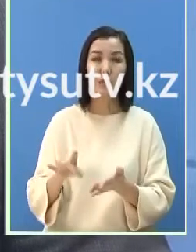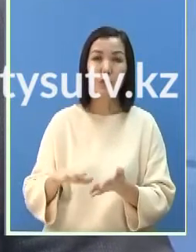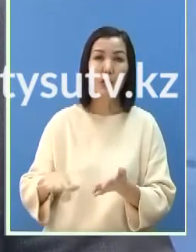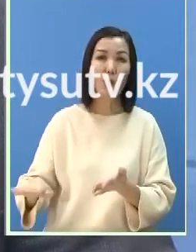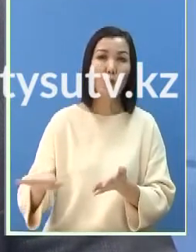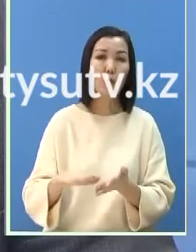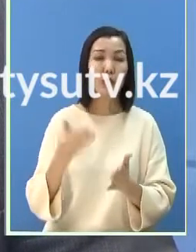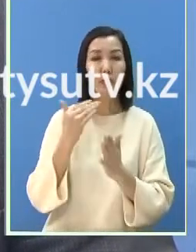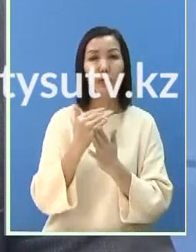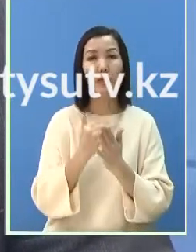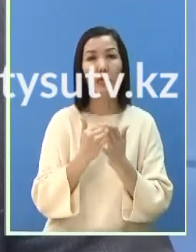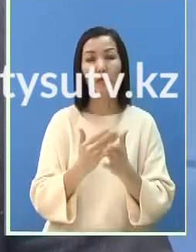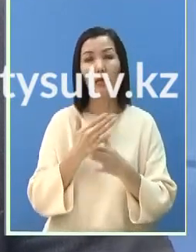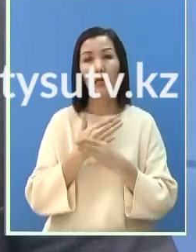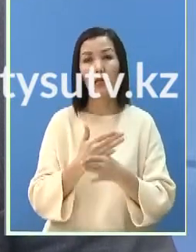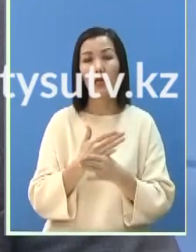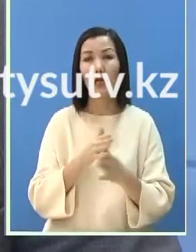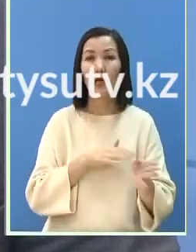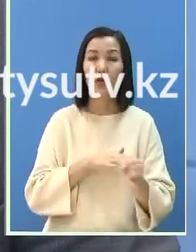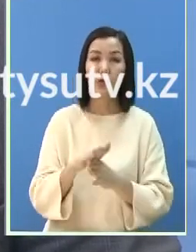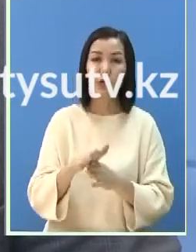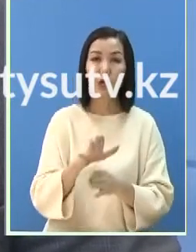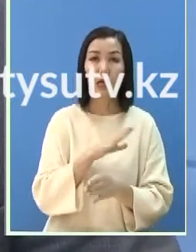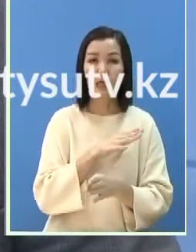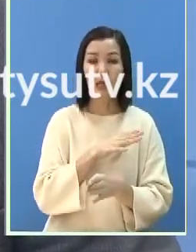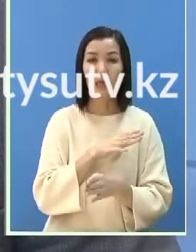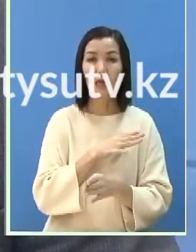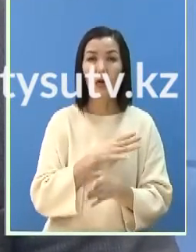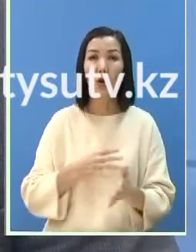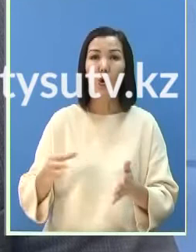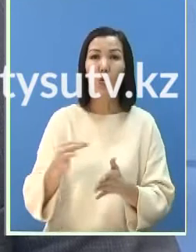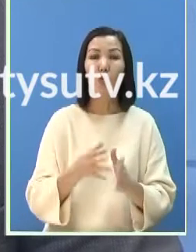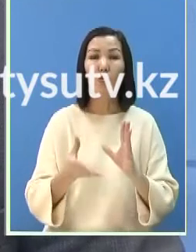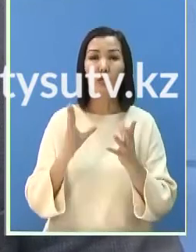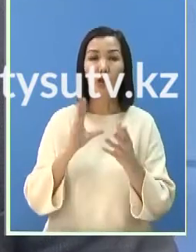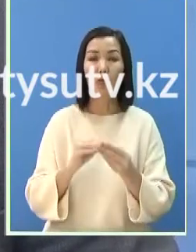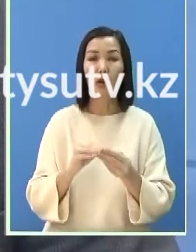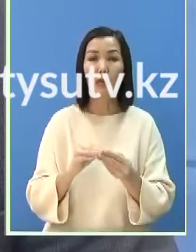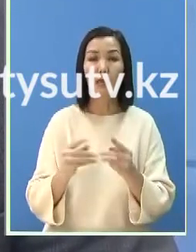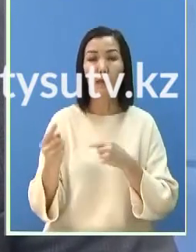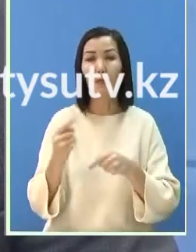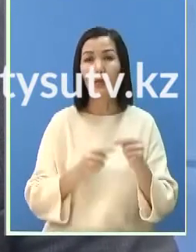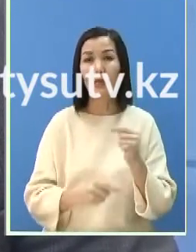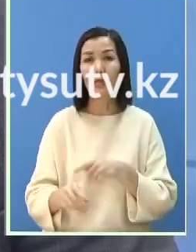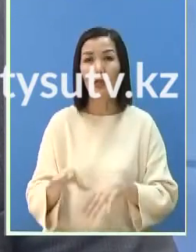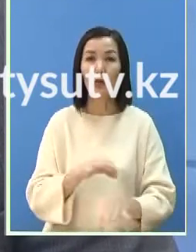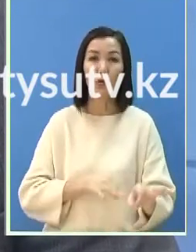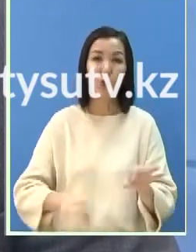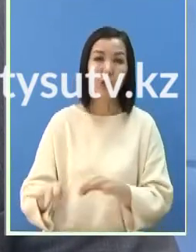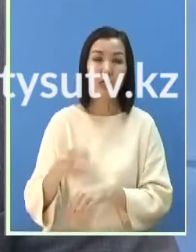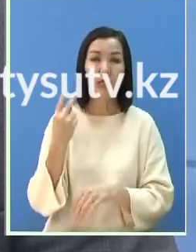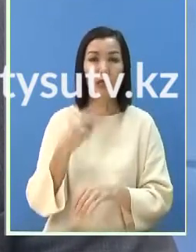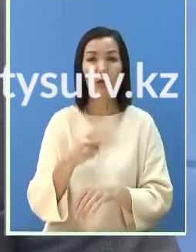өңірлік бағдарламалар арқылы жүргізіледі. Бізде облыс аумағында бизнесті жол картасы